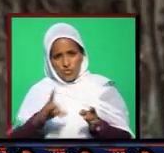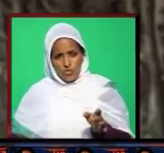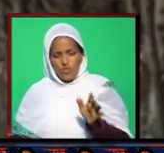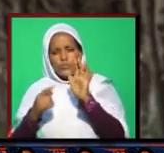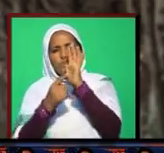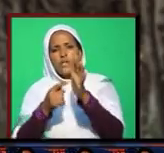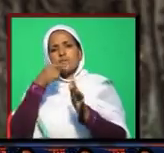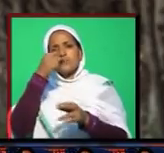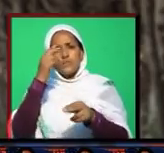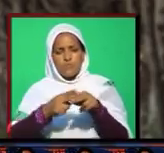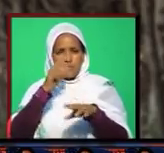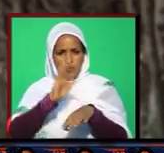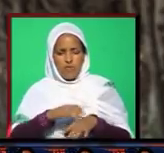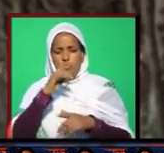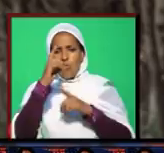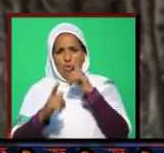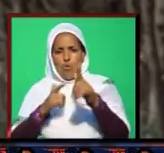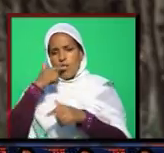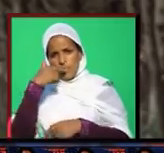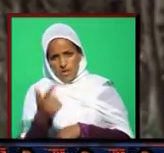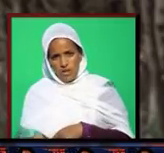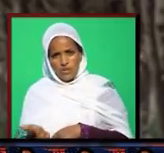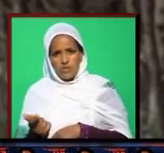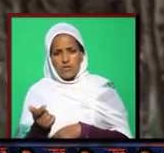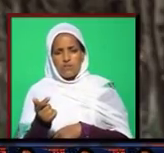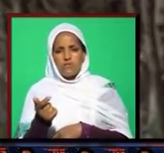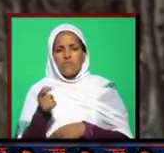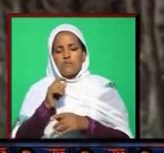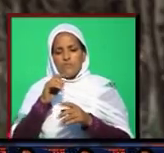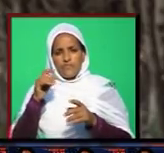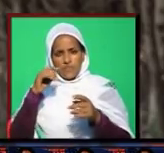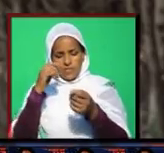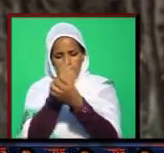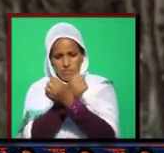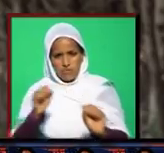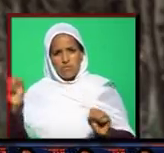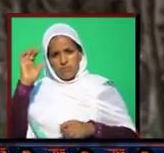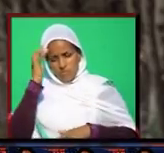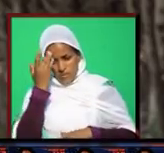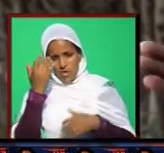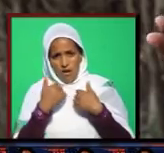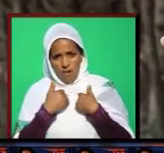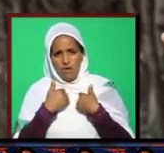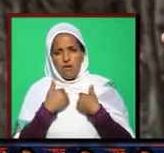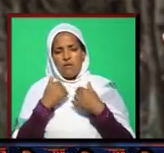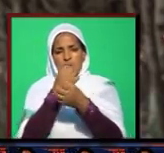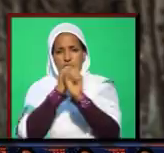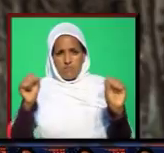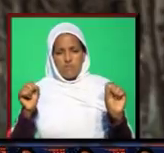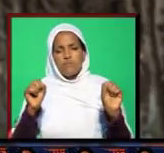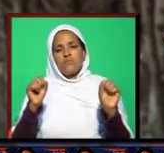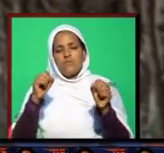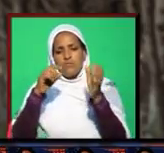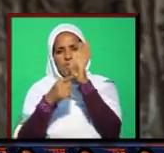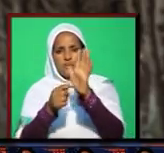ኢየሱስ ክርስቶስ ምልክቶች ብሎ ጠርቷቸዋል። በቋንቋ መናገር፣ መርዝ ጠጥቶ አለመሞት፣ ድውያንን መፈወስ ምልክቶች ናቸው።